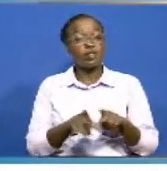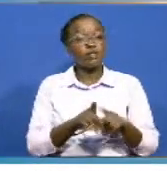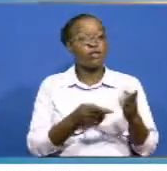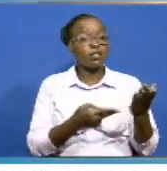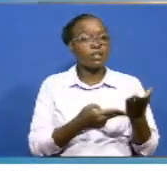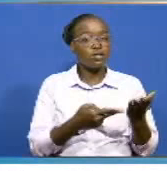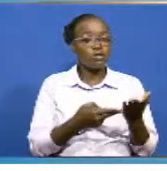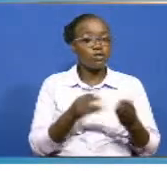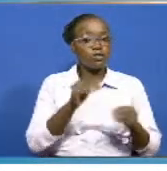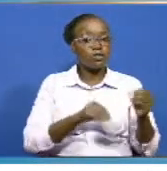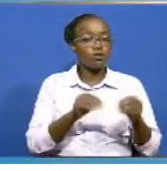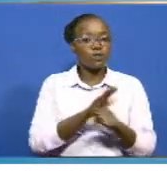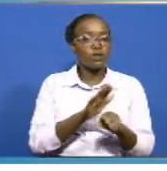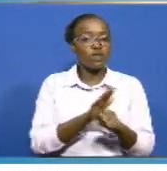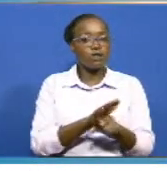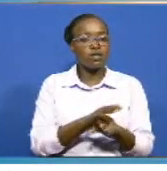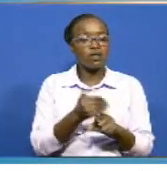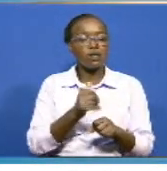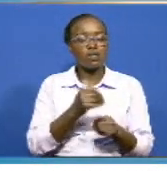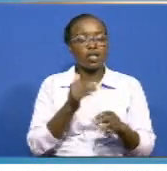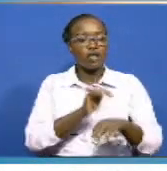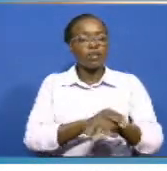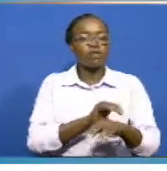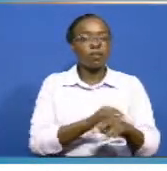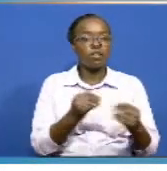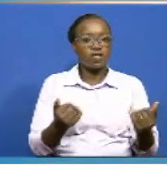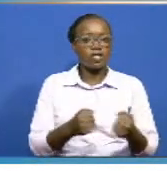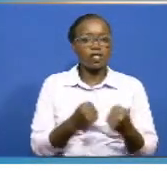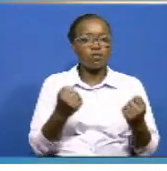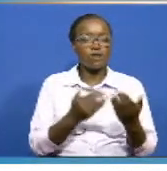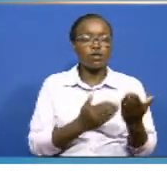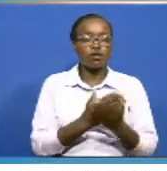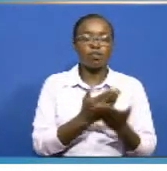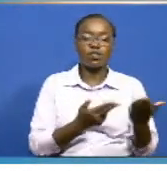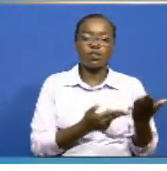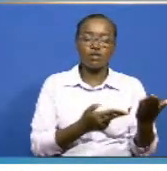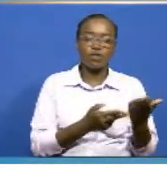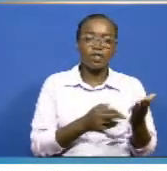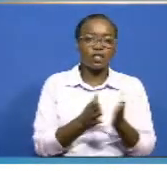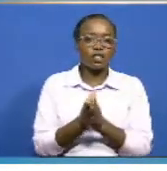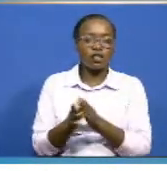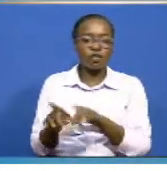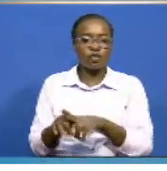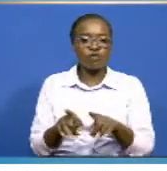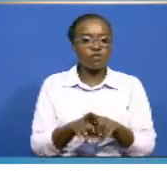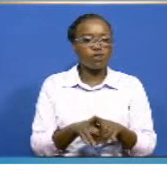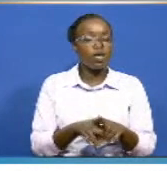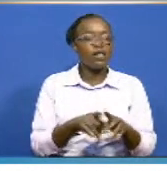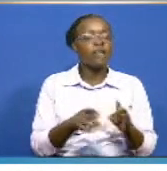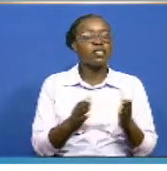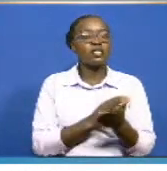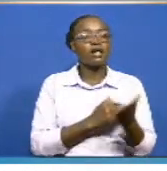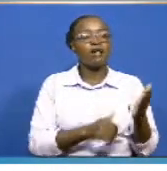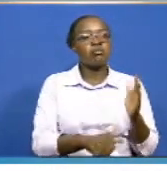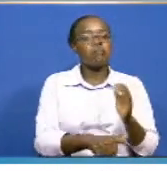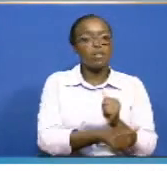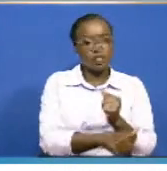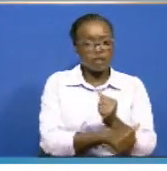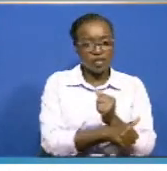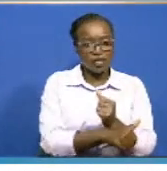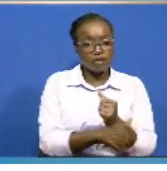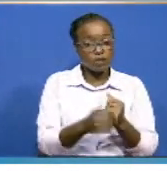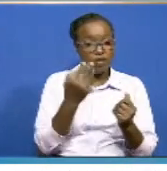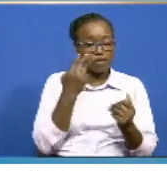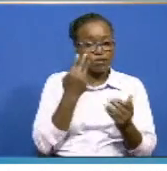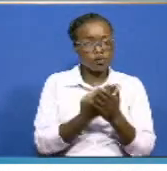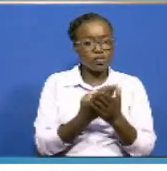teknolojia imechangia mengi. Kunayo mazuri ambayo yametokana na teknolojia, na vile vile kunayo yale madhara ambayo yamekuwa yakishuhudiwa, na tutakuwa tunaangazia hayo